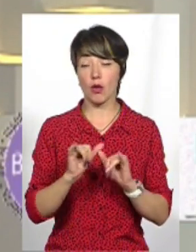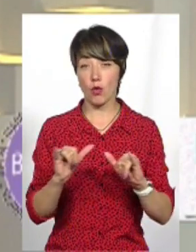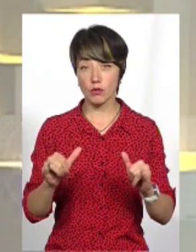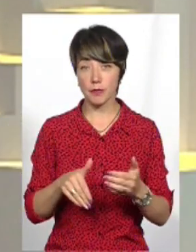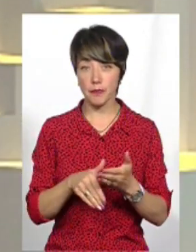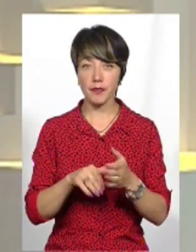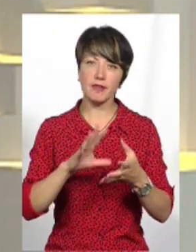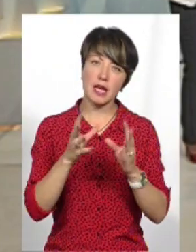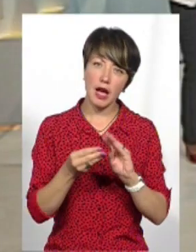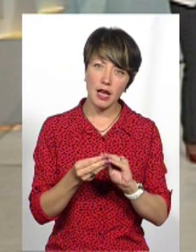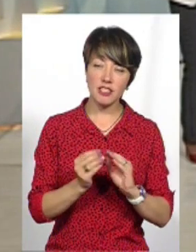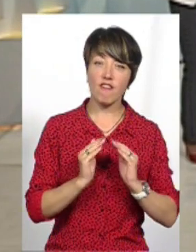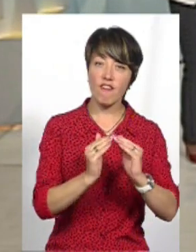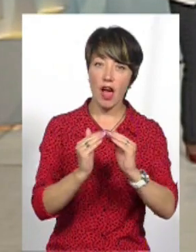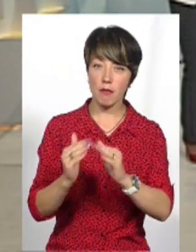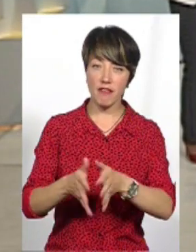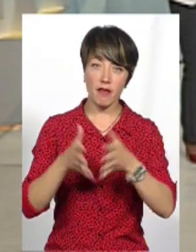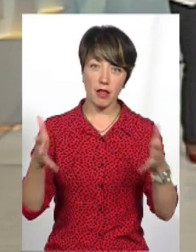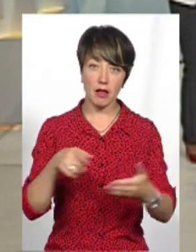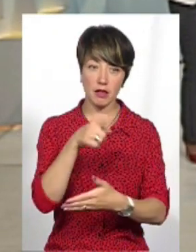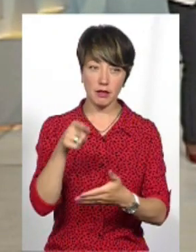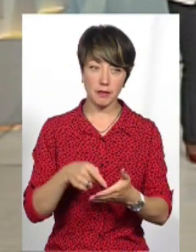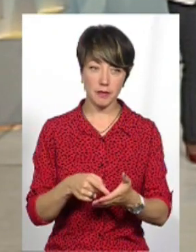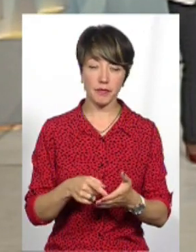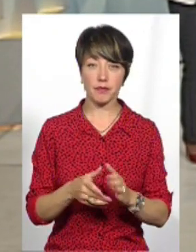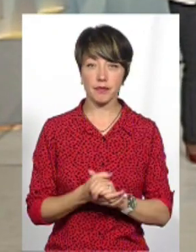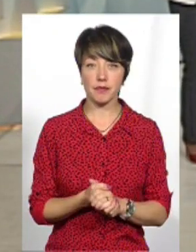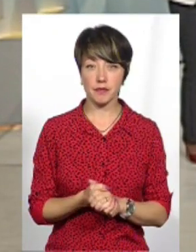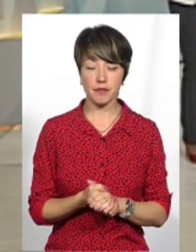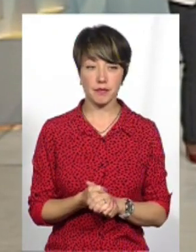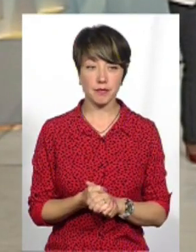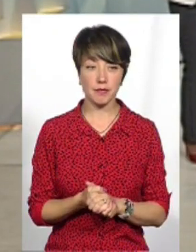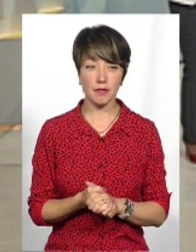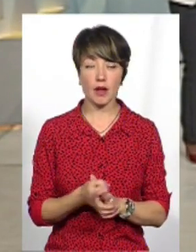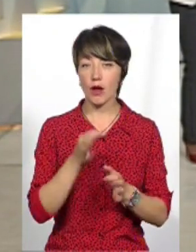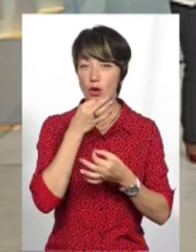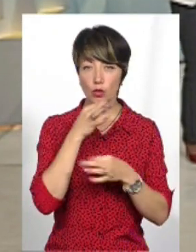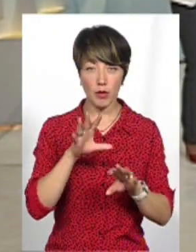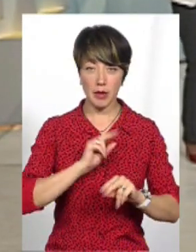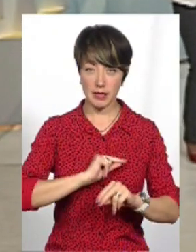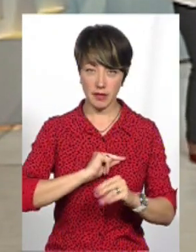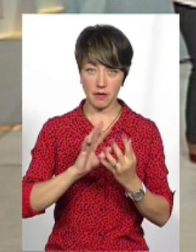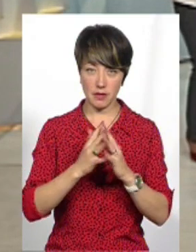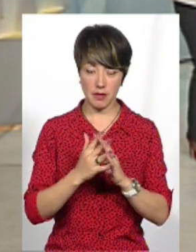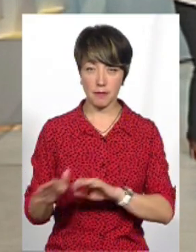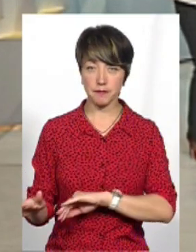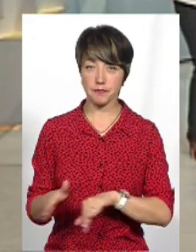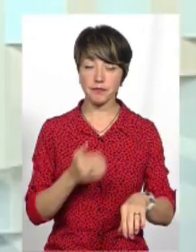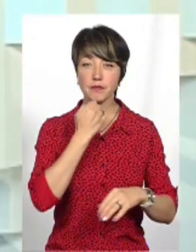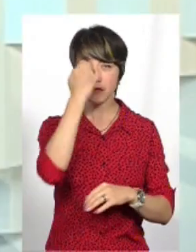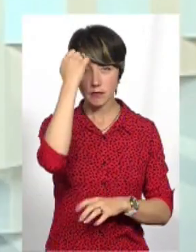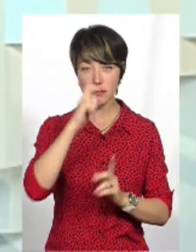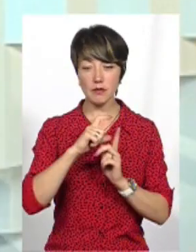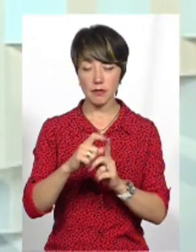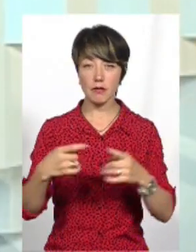розвитку. Аграрії взагалі чи саме фермерів маєте на увазі? Фермерів і аграріїв. Аграрії взагалі. Да. Дякую за відповіді. Зараз перед вами